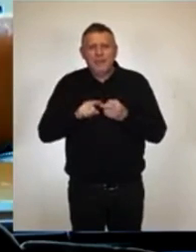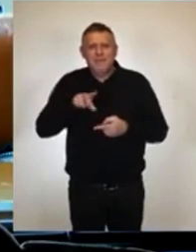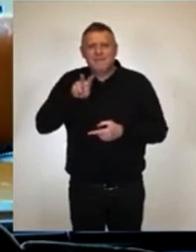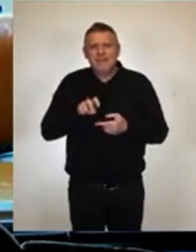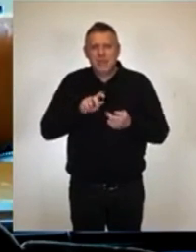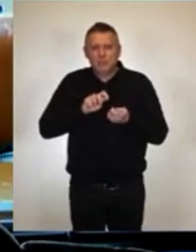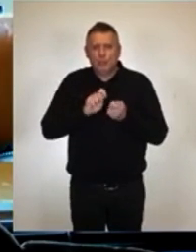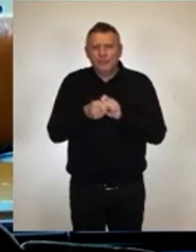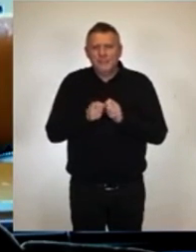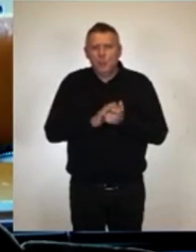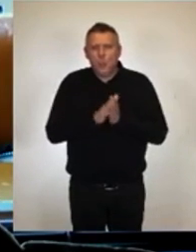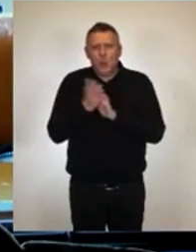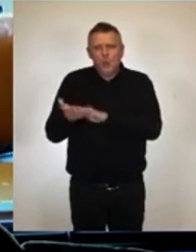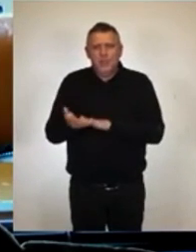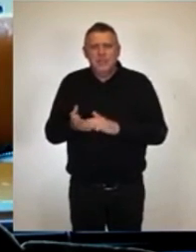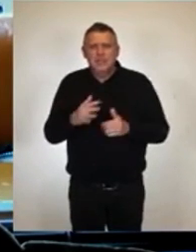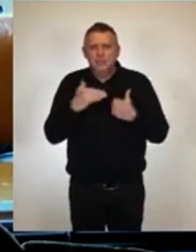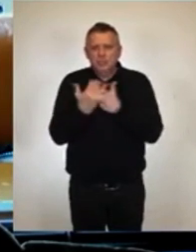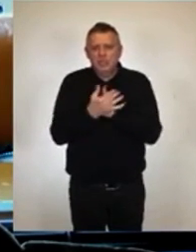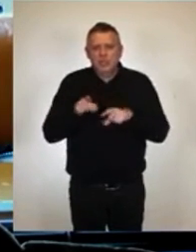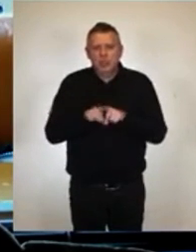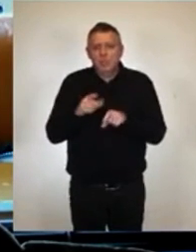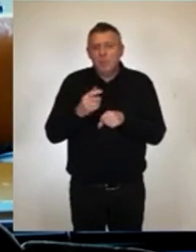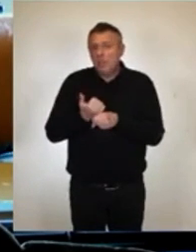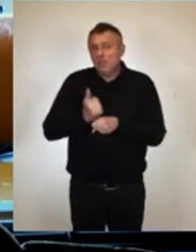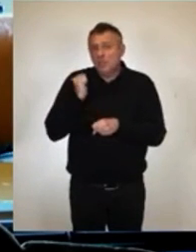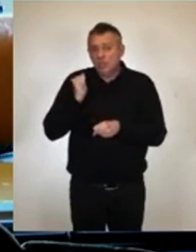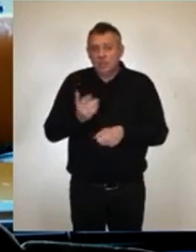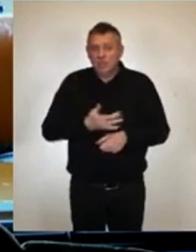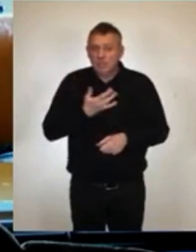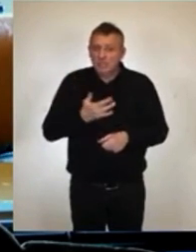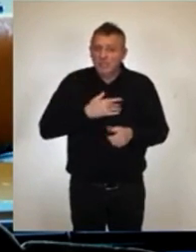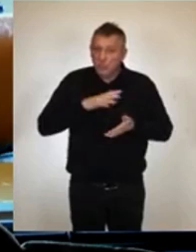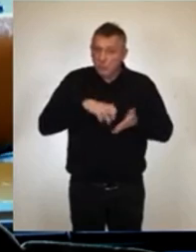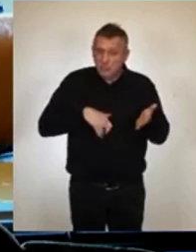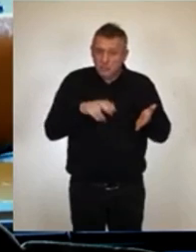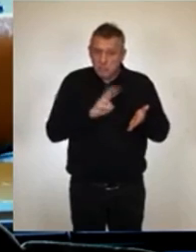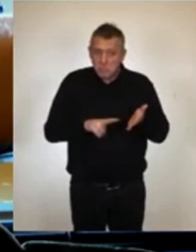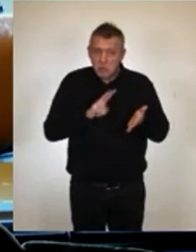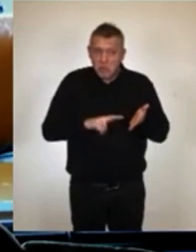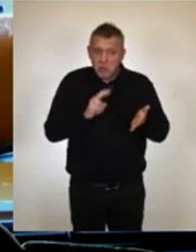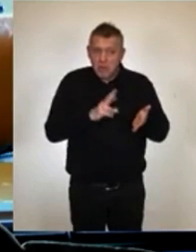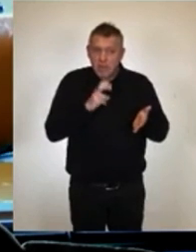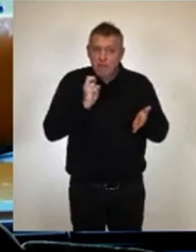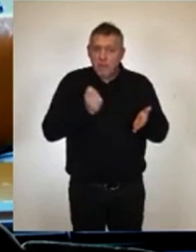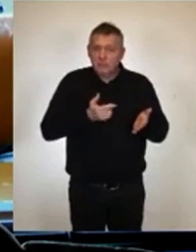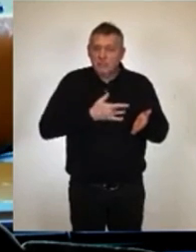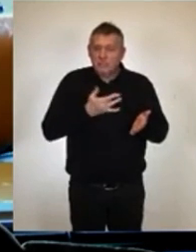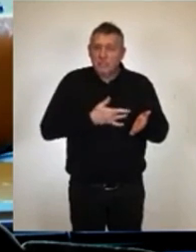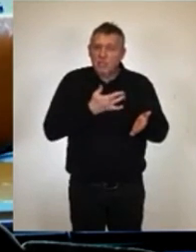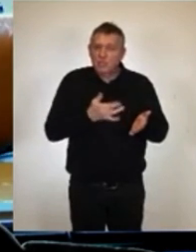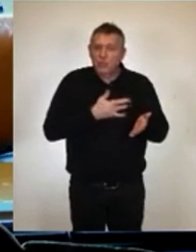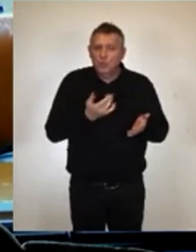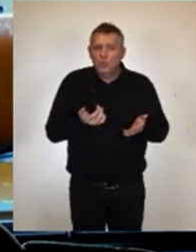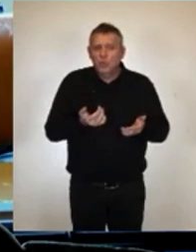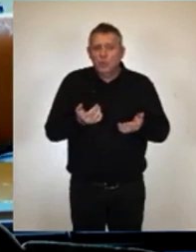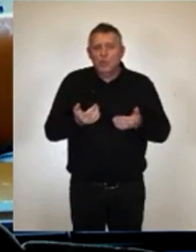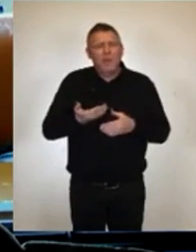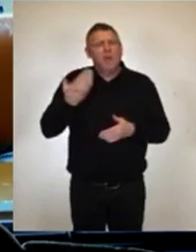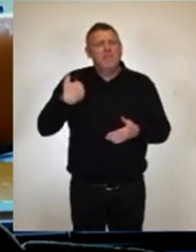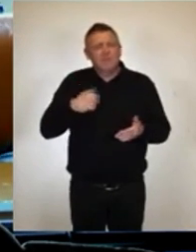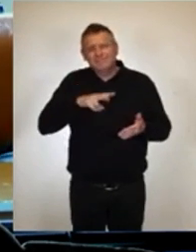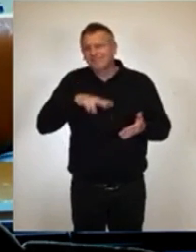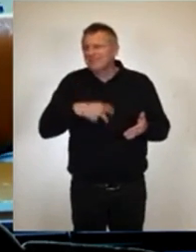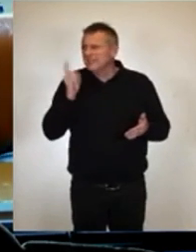et social, il est, comme l'année dernière, très intéressant à lire et plus facile à lire qu'il ne l'était auparavant. On avait